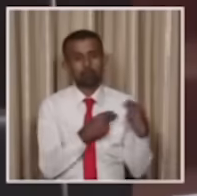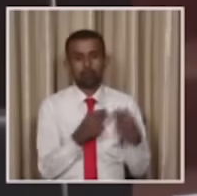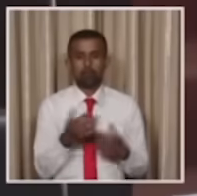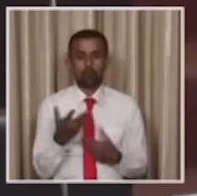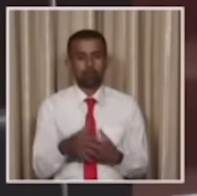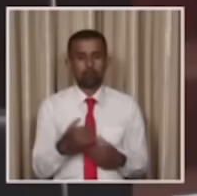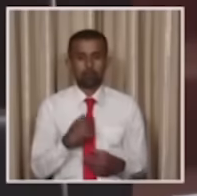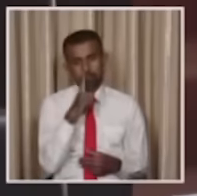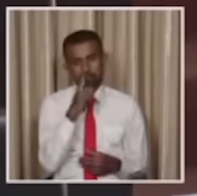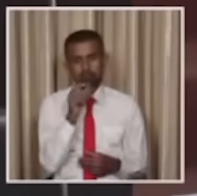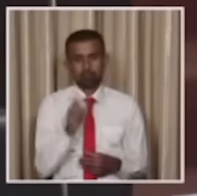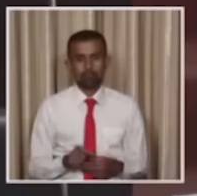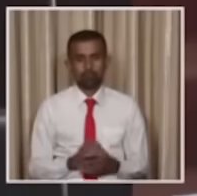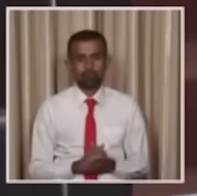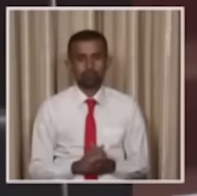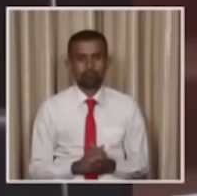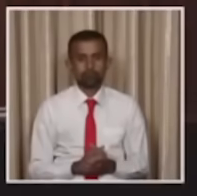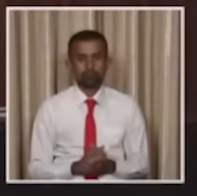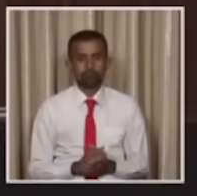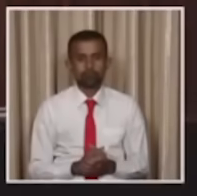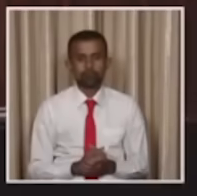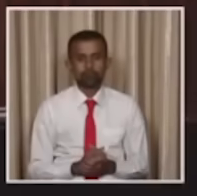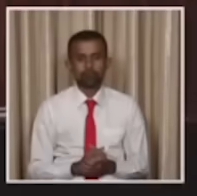අභියෝග බාර අරන් දාලා තියෙන්නේ. මං එක්කෙනෙක් ඉතරයි. Thank you.